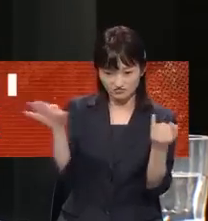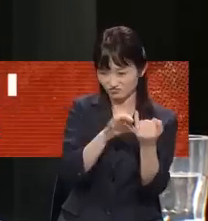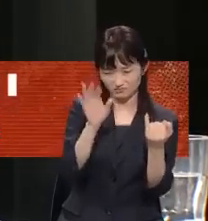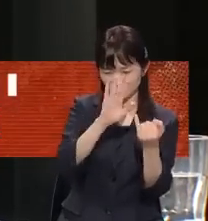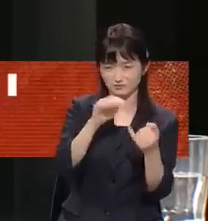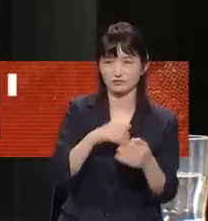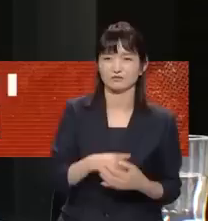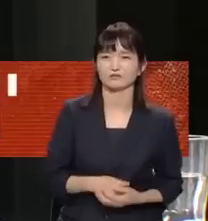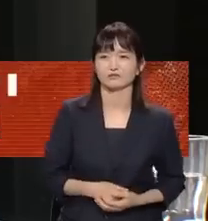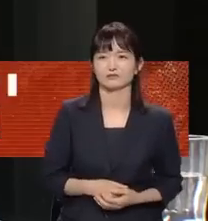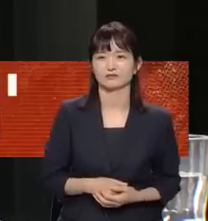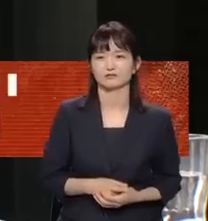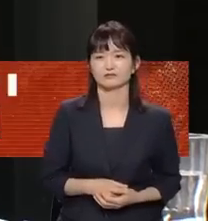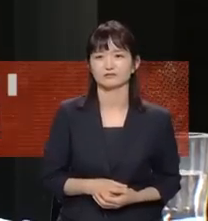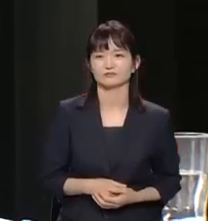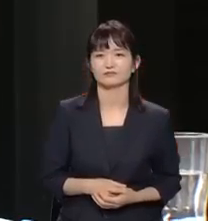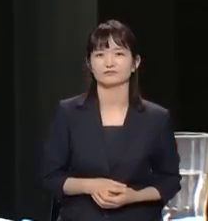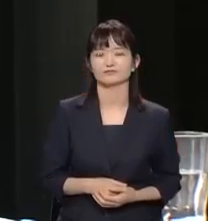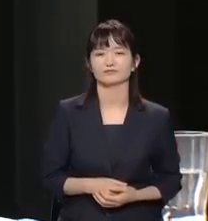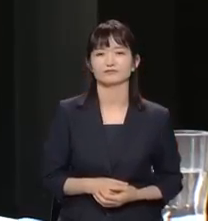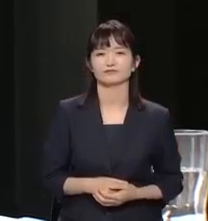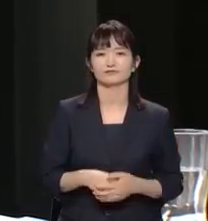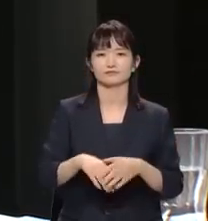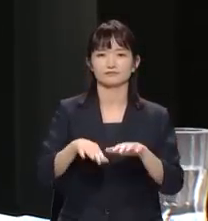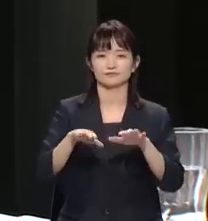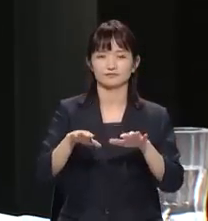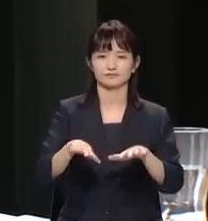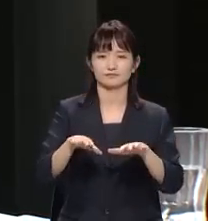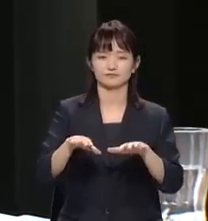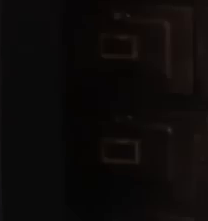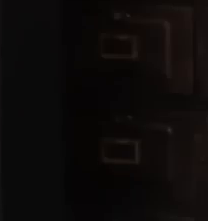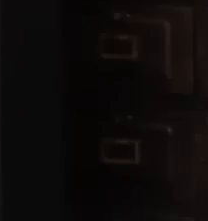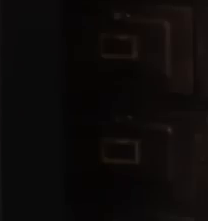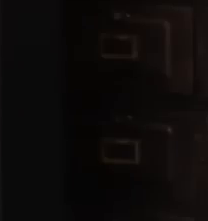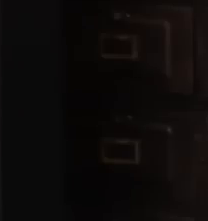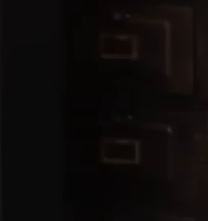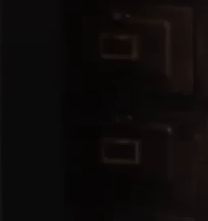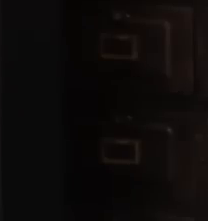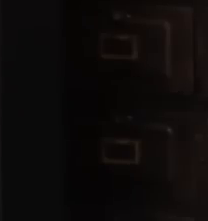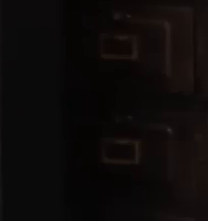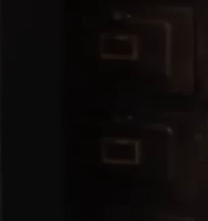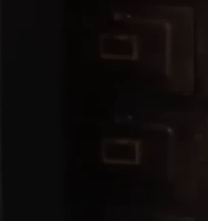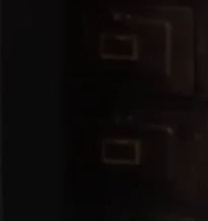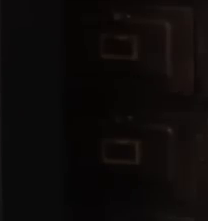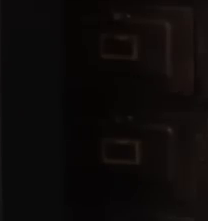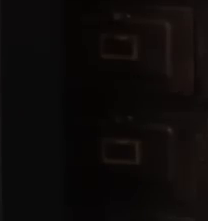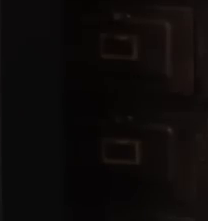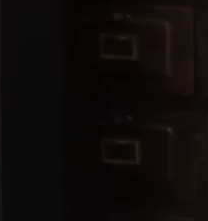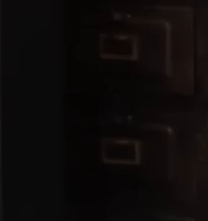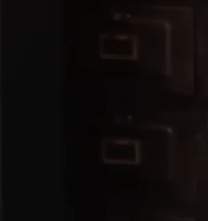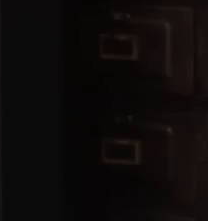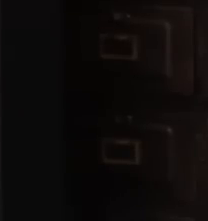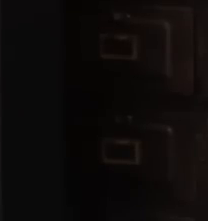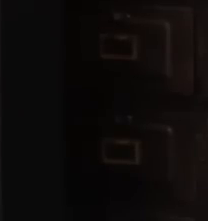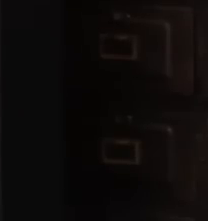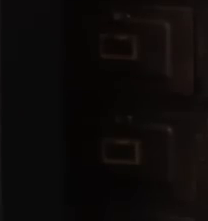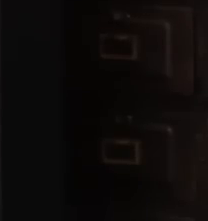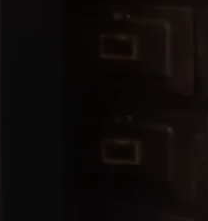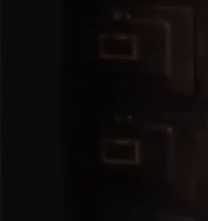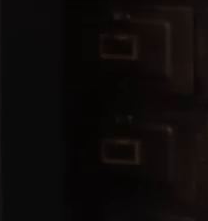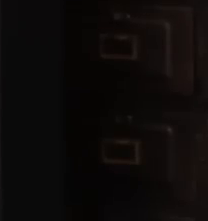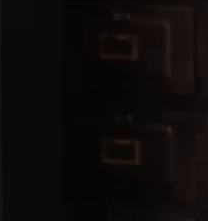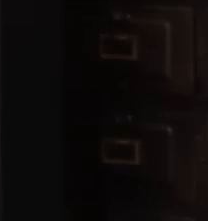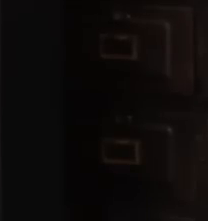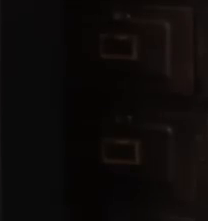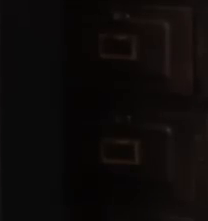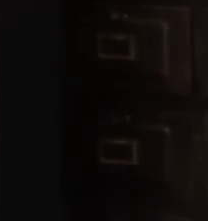아 그렇군요 알겠습니다 자 오늘 사건 이렇게 정리하고요 가소녀 여러분 잊지 마시고 구독과 좋아요